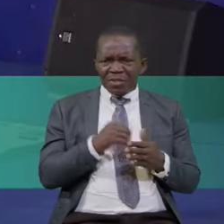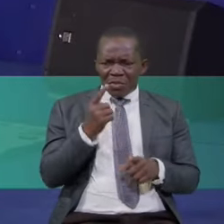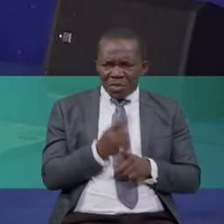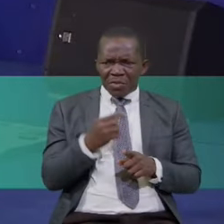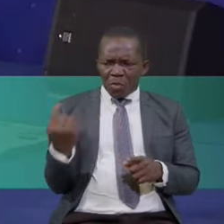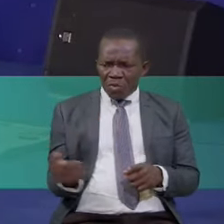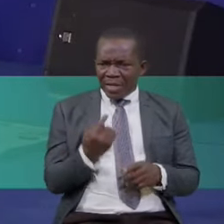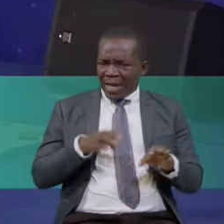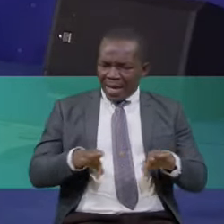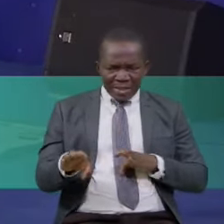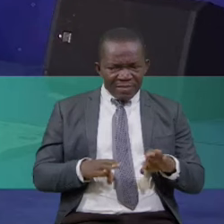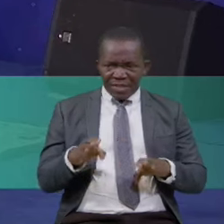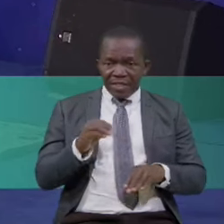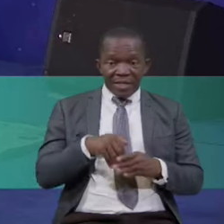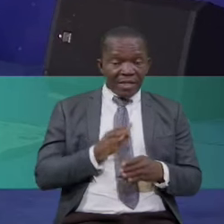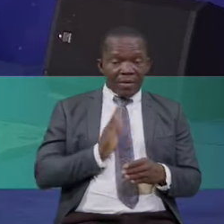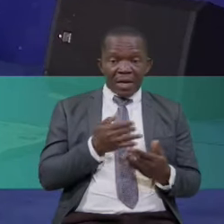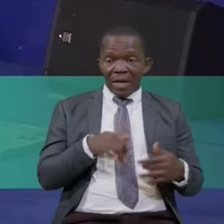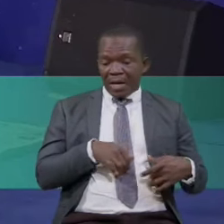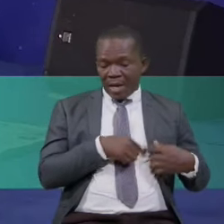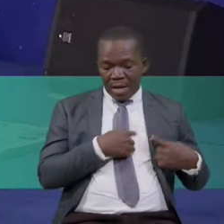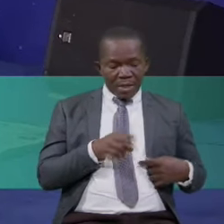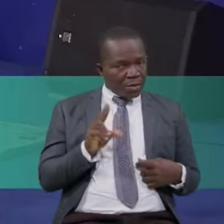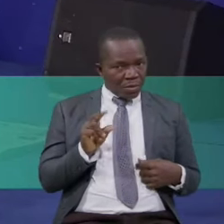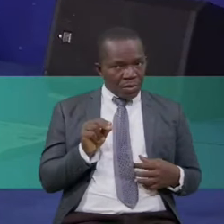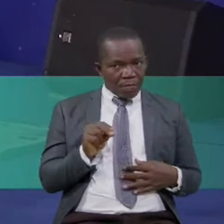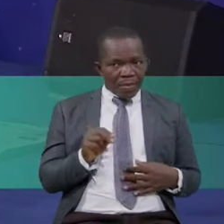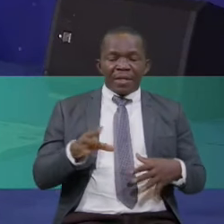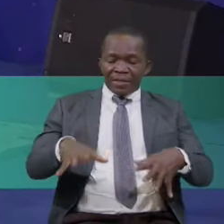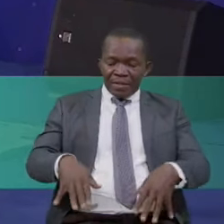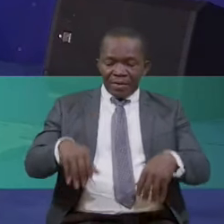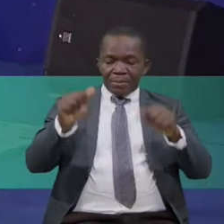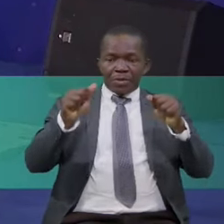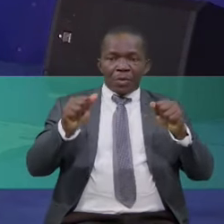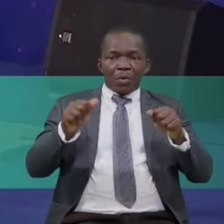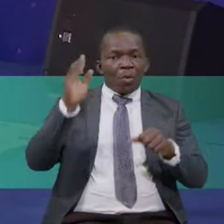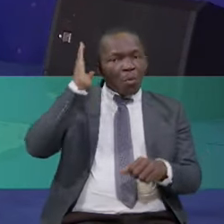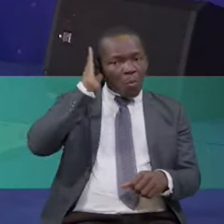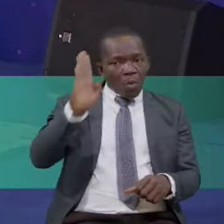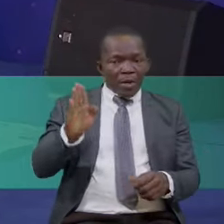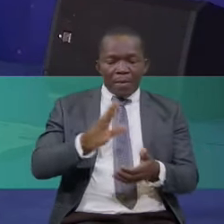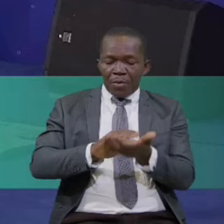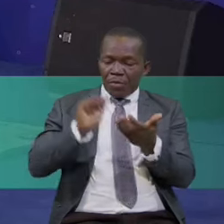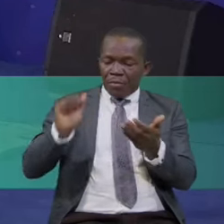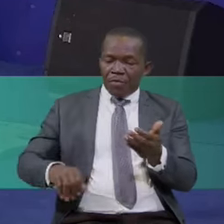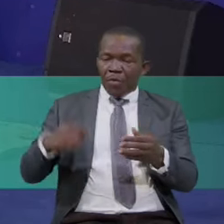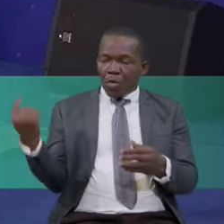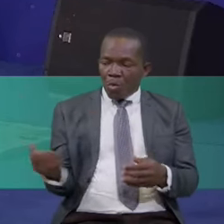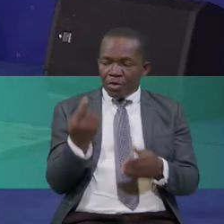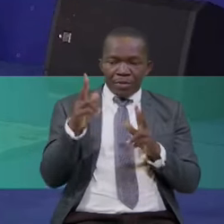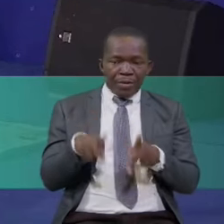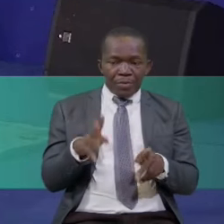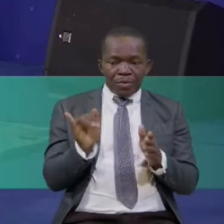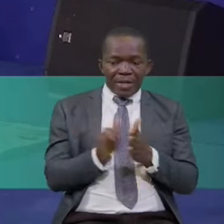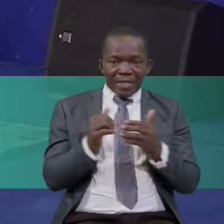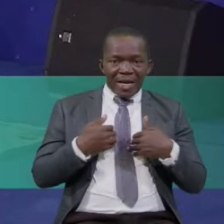mais la foi fait défaut l'enlèvement enlèvera ceux qui ont toujours la foi c'est pas la foi